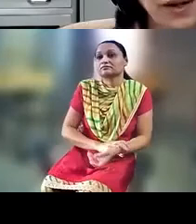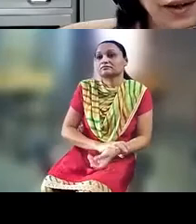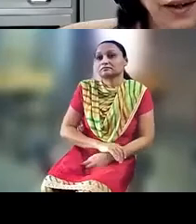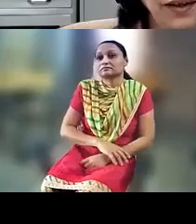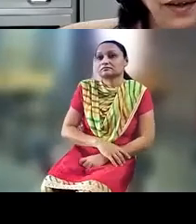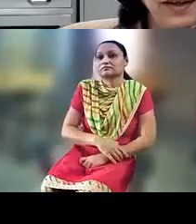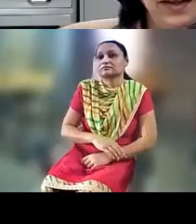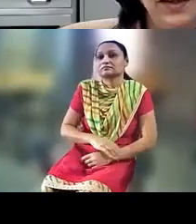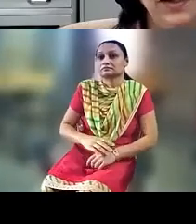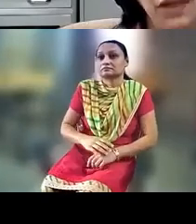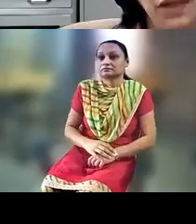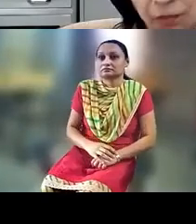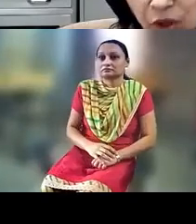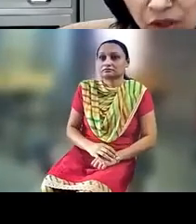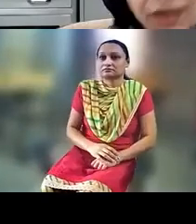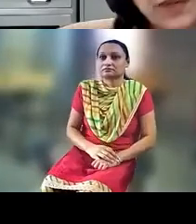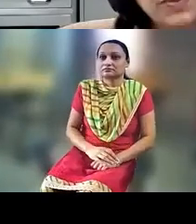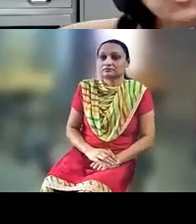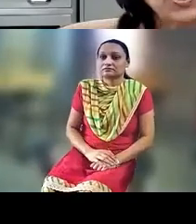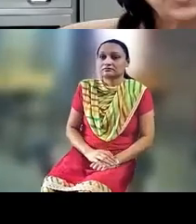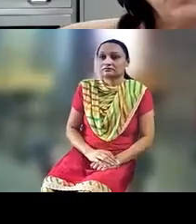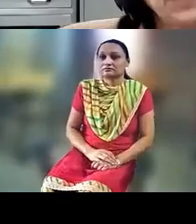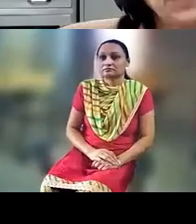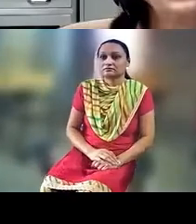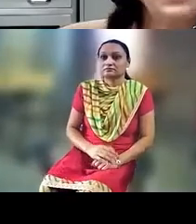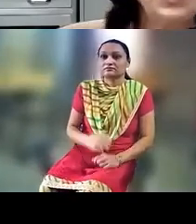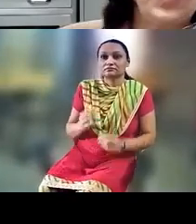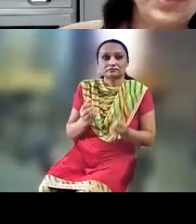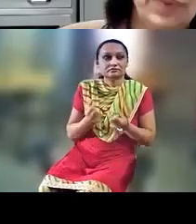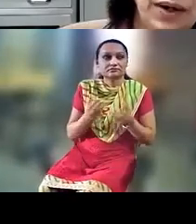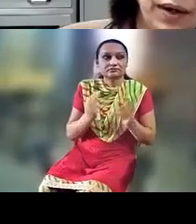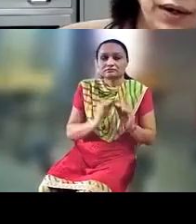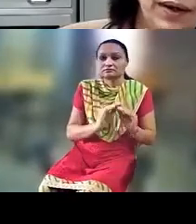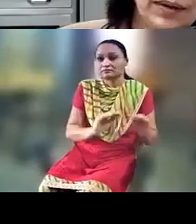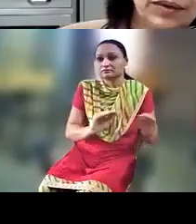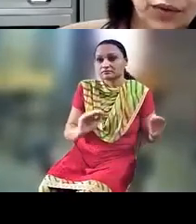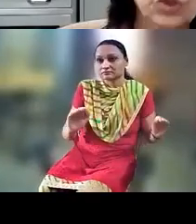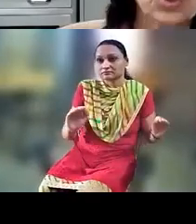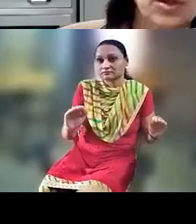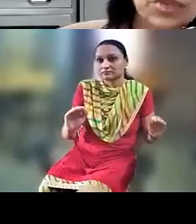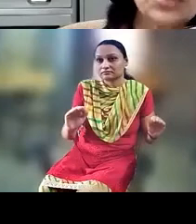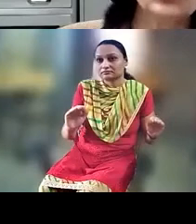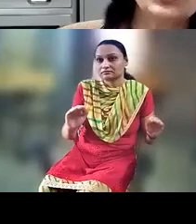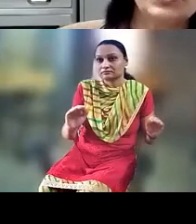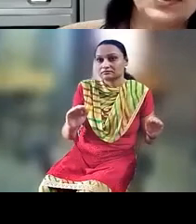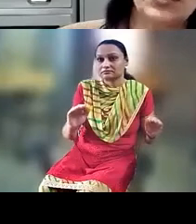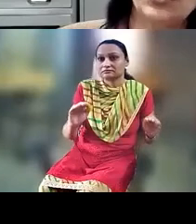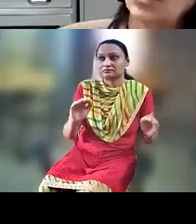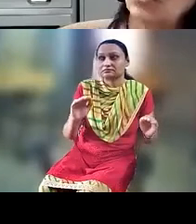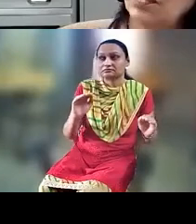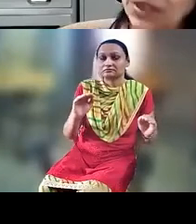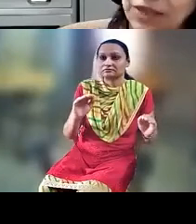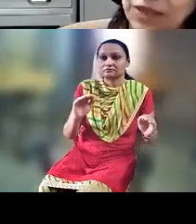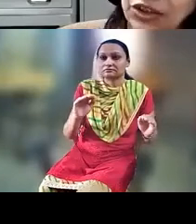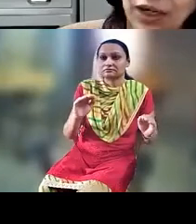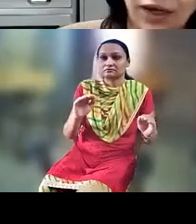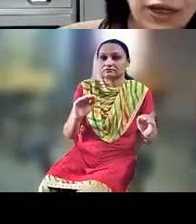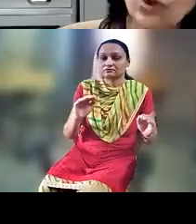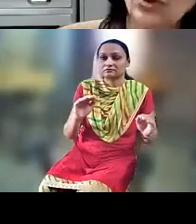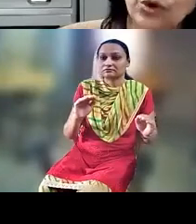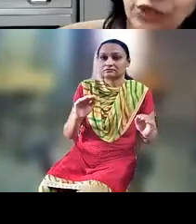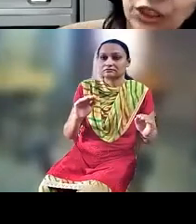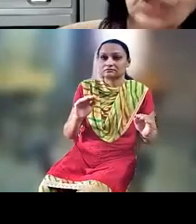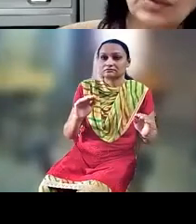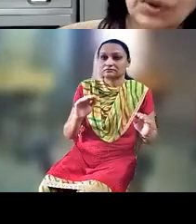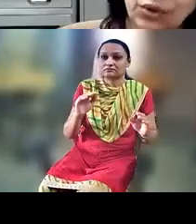इंटरप्टेड लर्निंग थी, बहुत सारे बच्चे मिड डे मील पे डिपेंडेंट हैं जो गवर्नमेंट स्कूल्स में हैं, उनका वो मिड डे मील चला गया